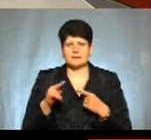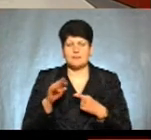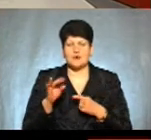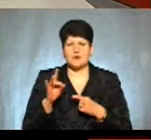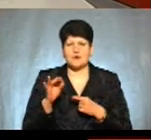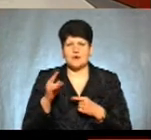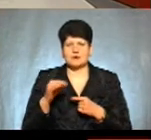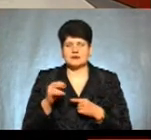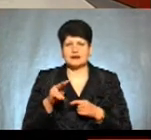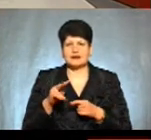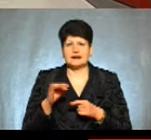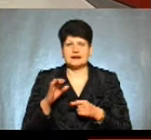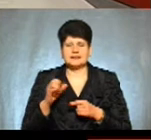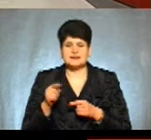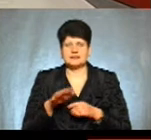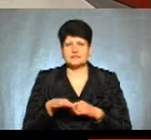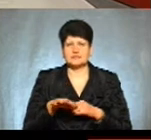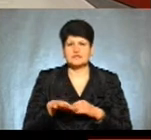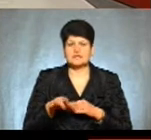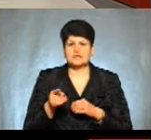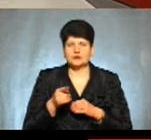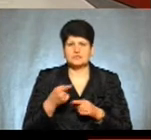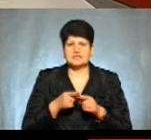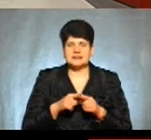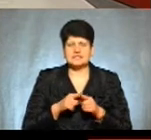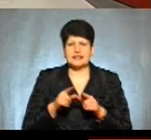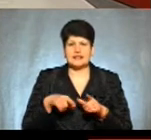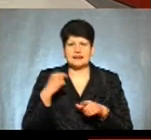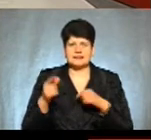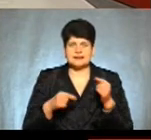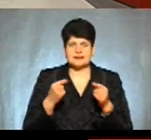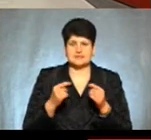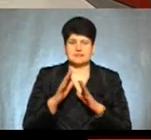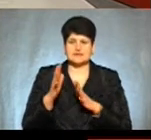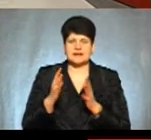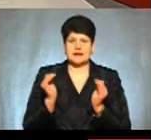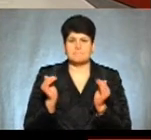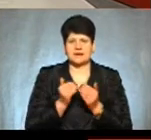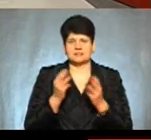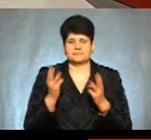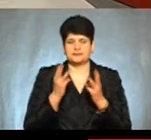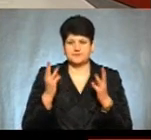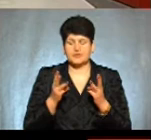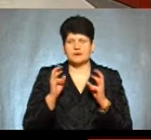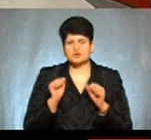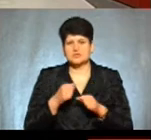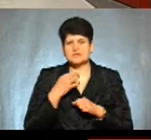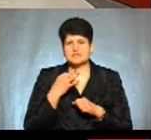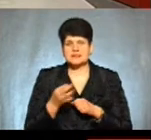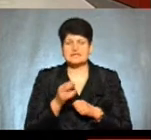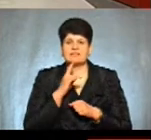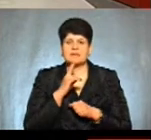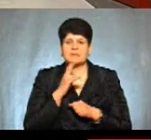Власне, Тернопільщина переважно збільшується, є листяні ліси, які менш загоряються. Ну, хіба що можемо сказати,